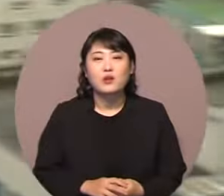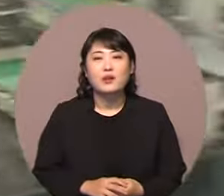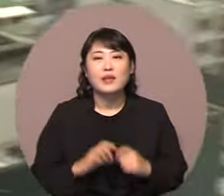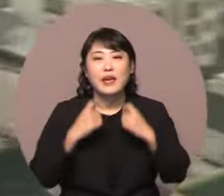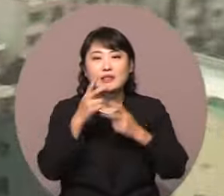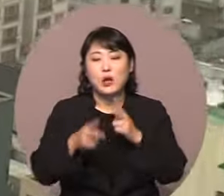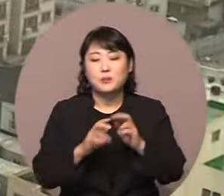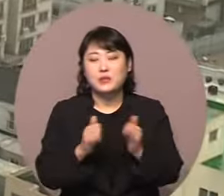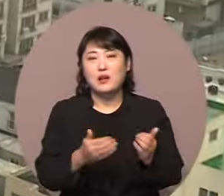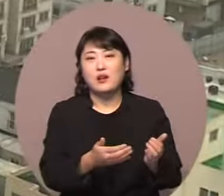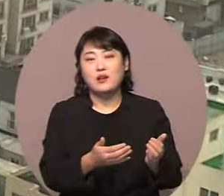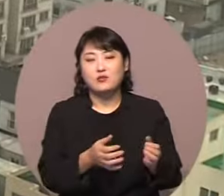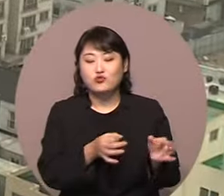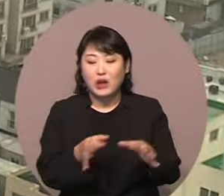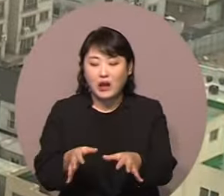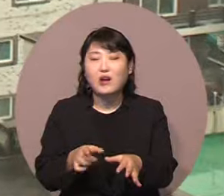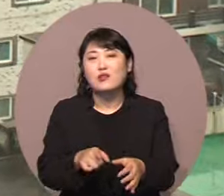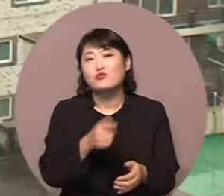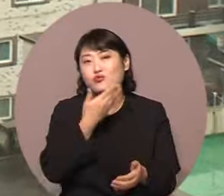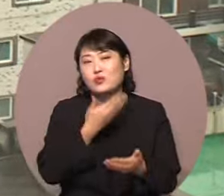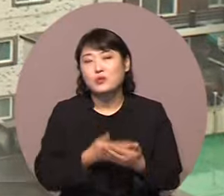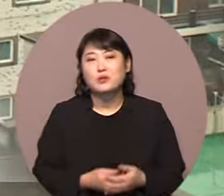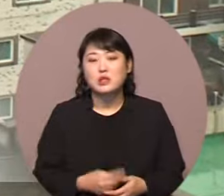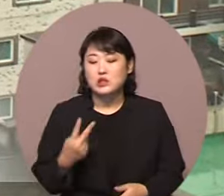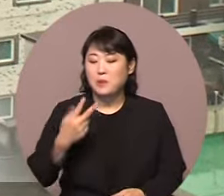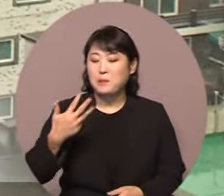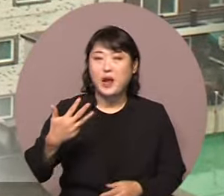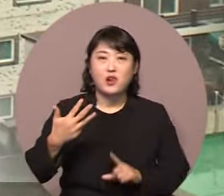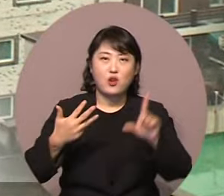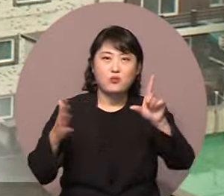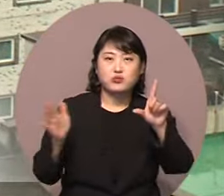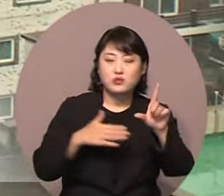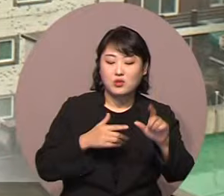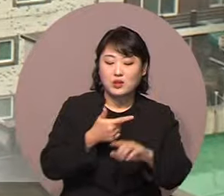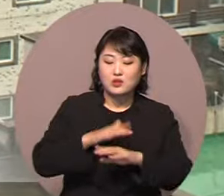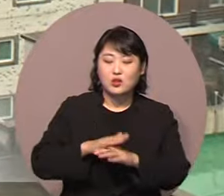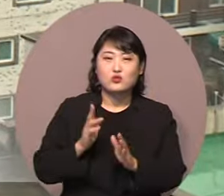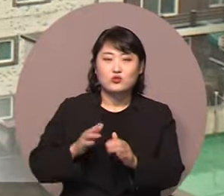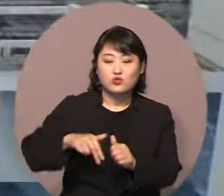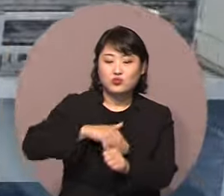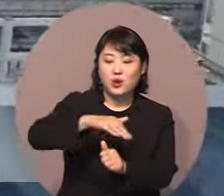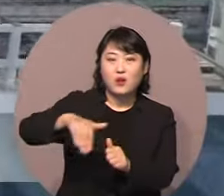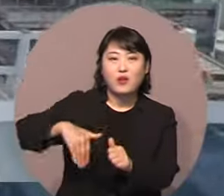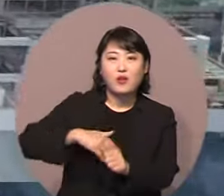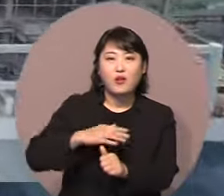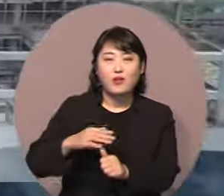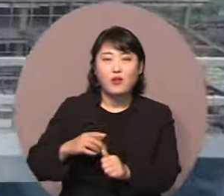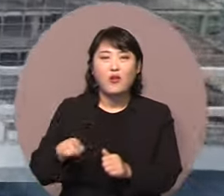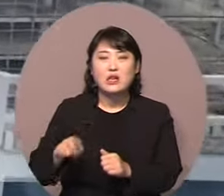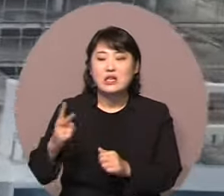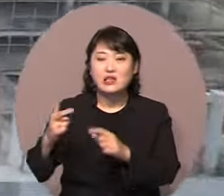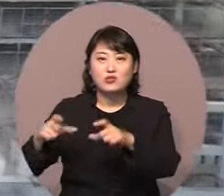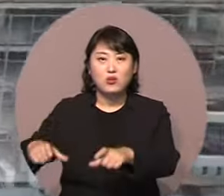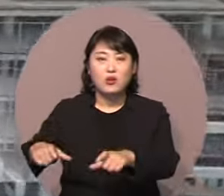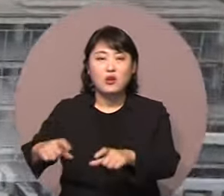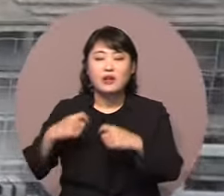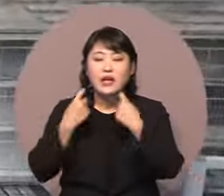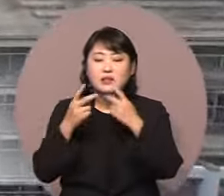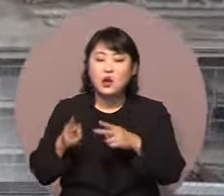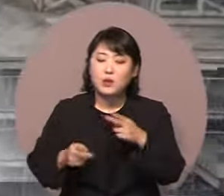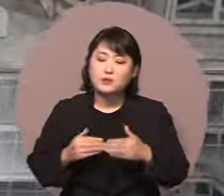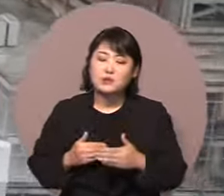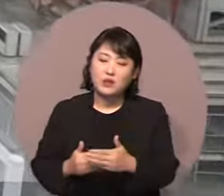유치입니다. 이 사업은 지난 2008년부터 대전 역세권 복합 2구역과 함께 민자개발